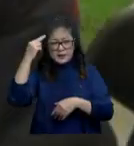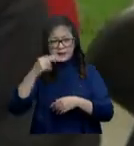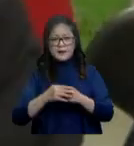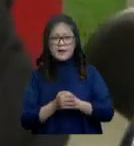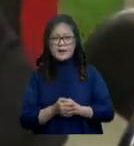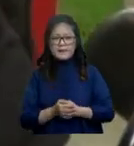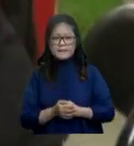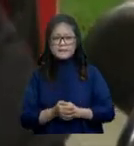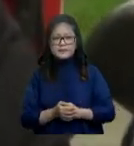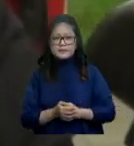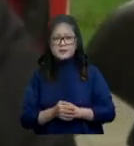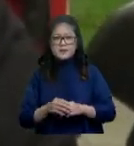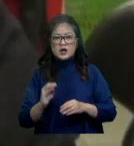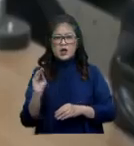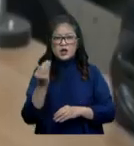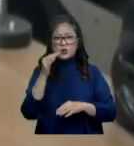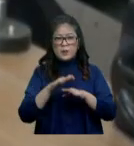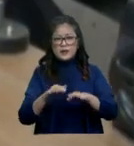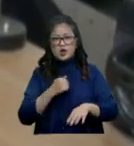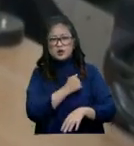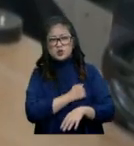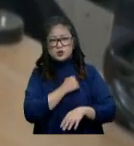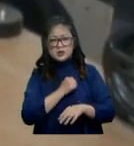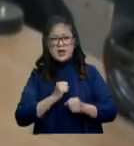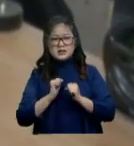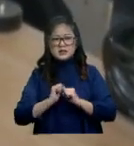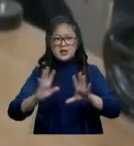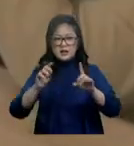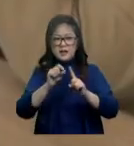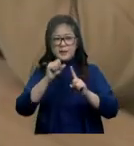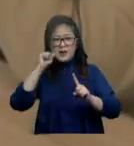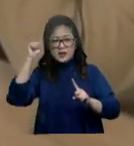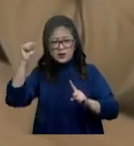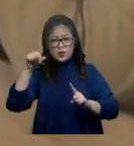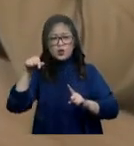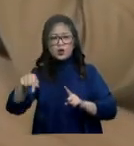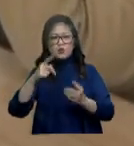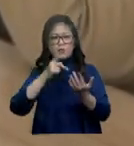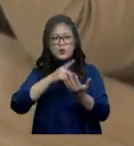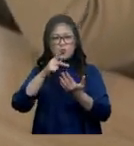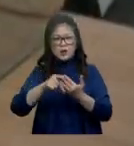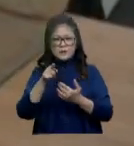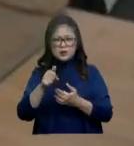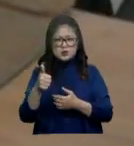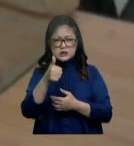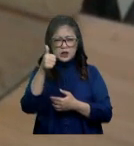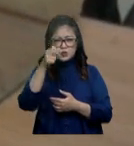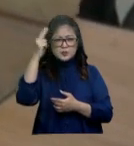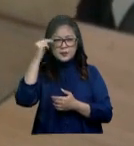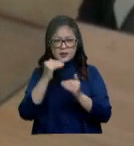ketua bidang sosial dan kesejahteraan DPP Partai perindo Yeri tawalujad menilai program ini merupakan keseriusan pemerintah